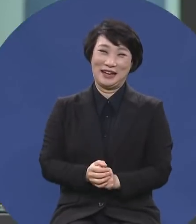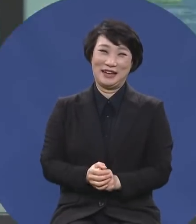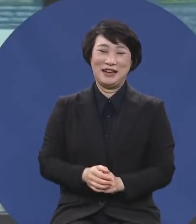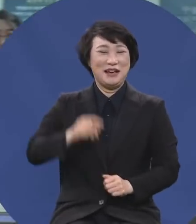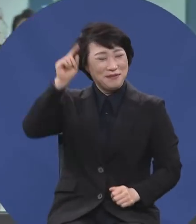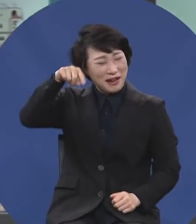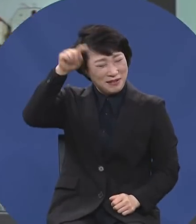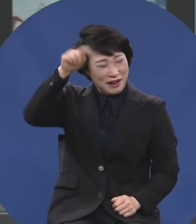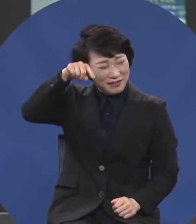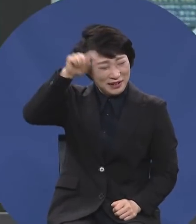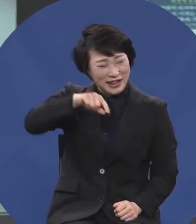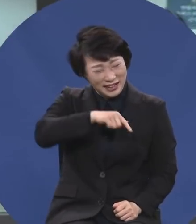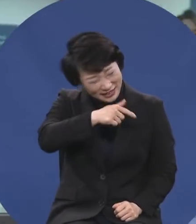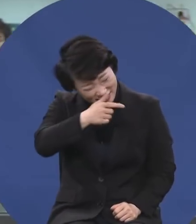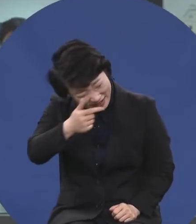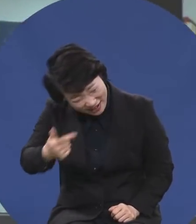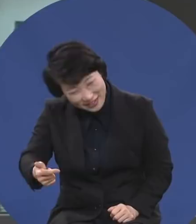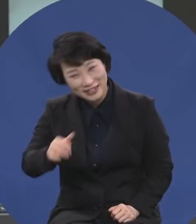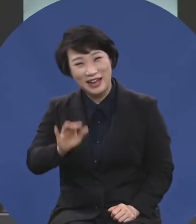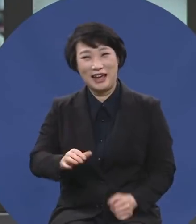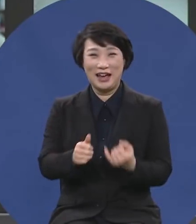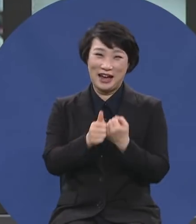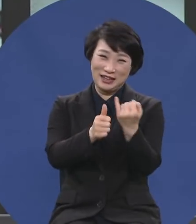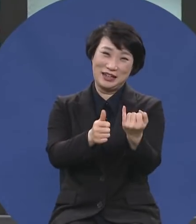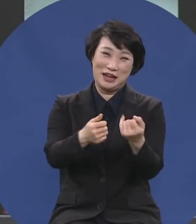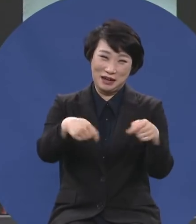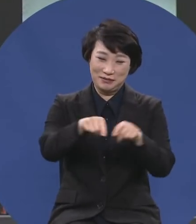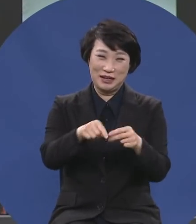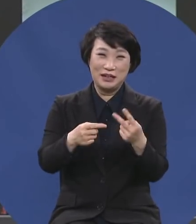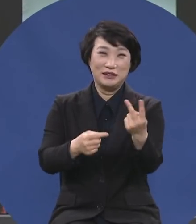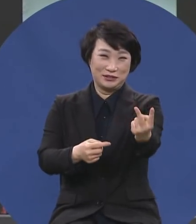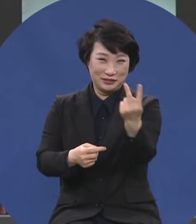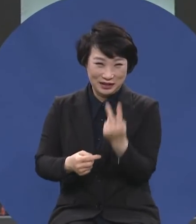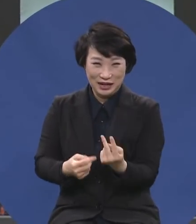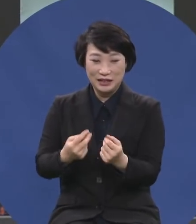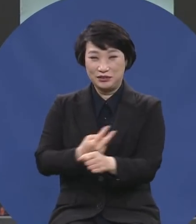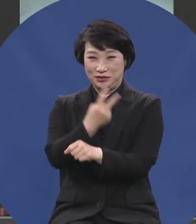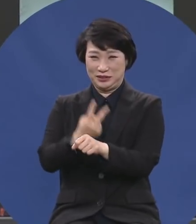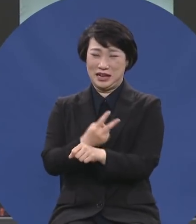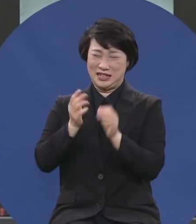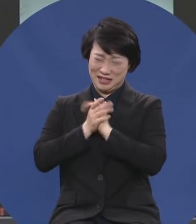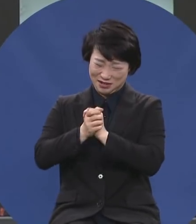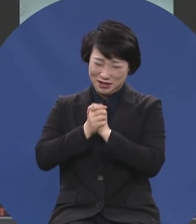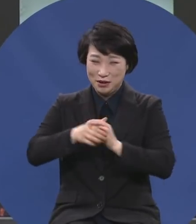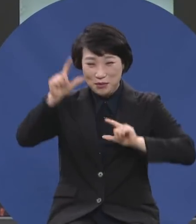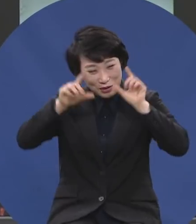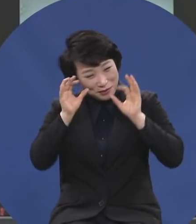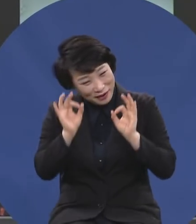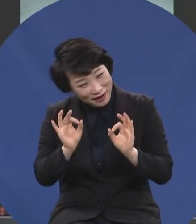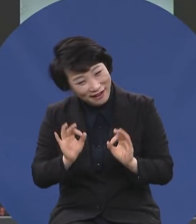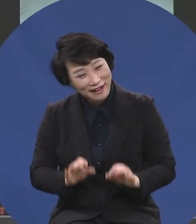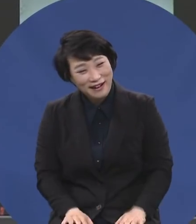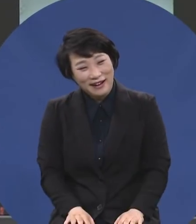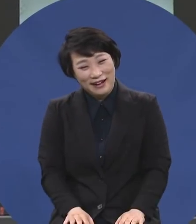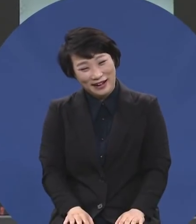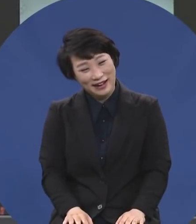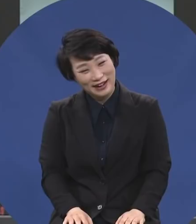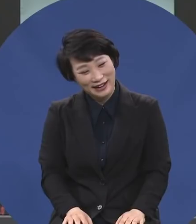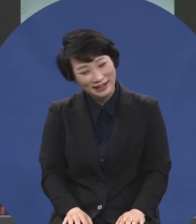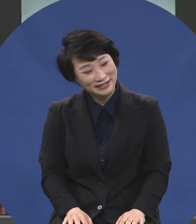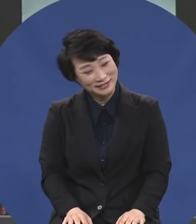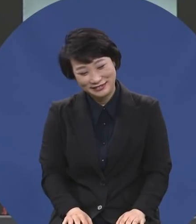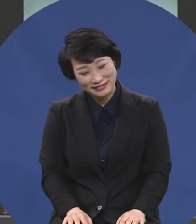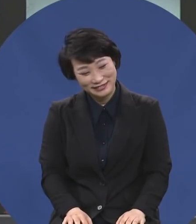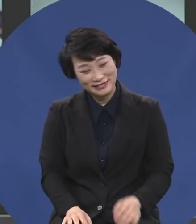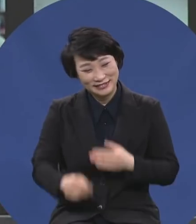저녁 막 아내와 함께 2시간씩 기도하는 곳을 가만히 바라보면서 느끼는 게